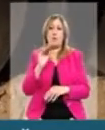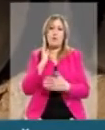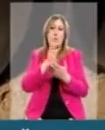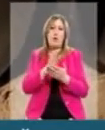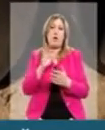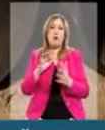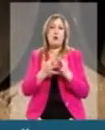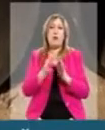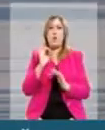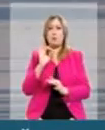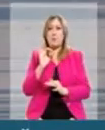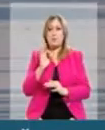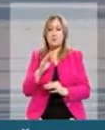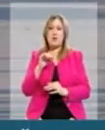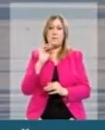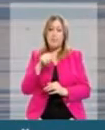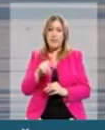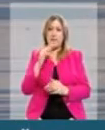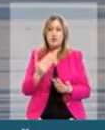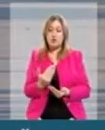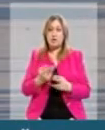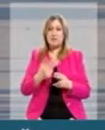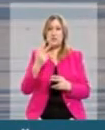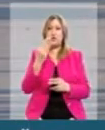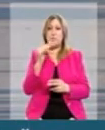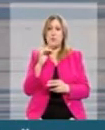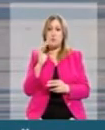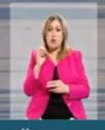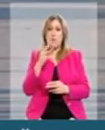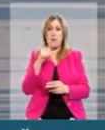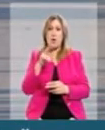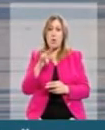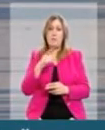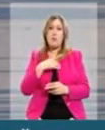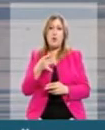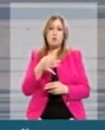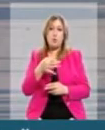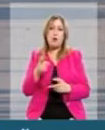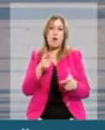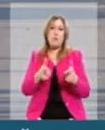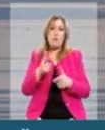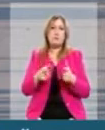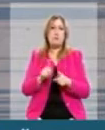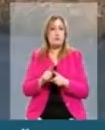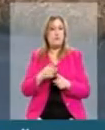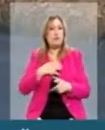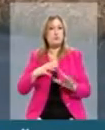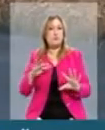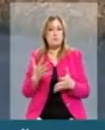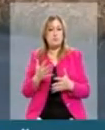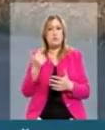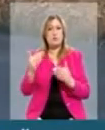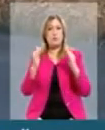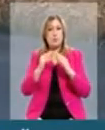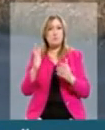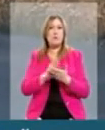села Октябрьское. Тем временем жители 3 сел Шеминовская, Майколь, Белоозерка готовятся к не менее важному событию. В их